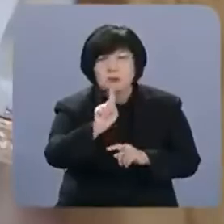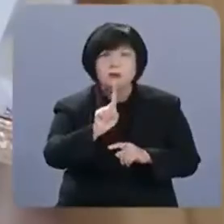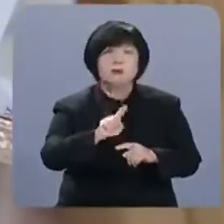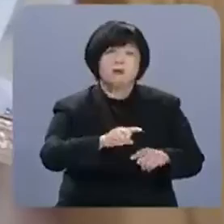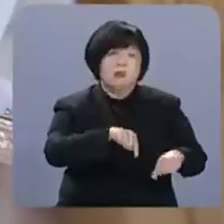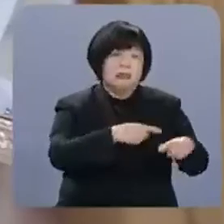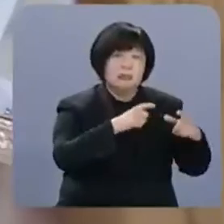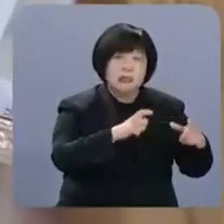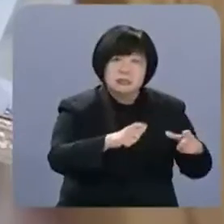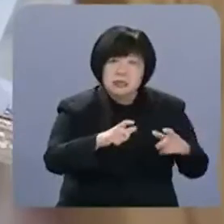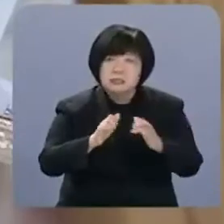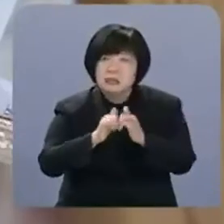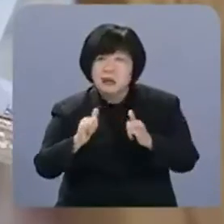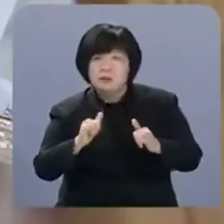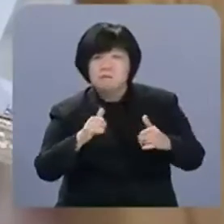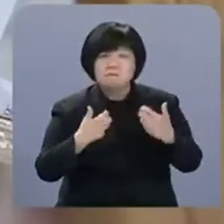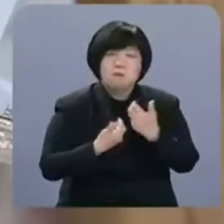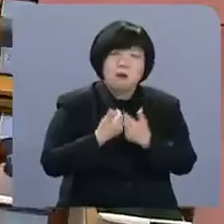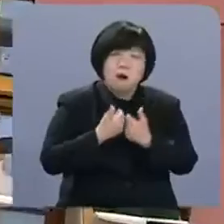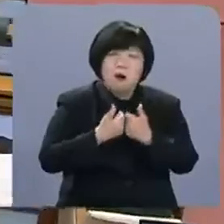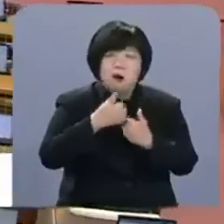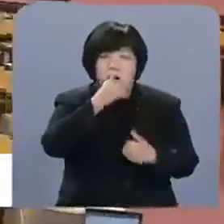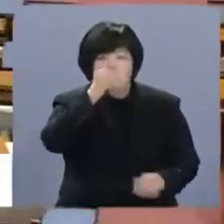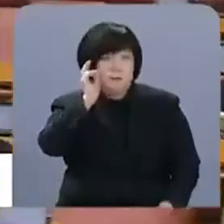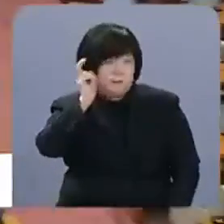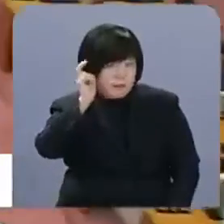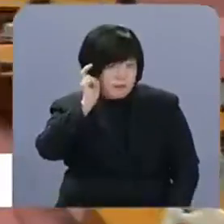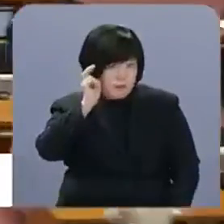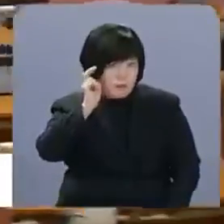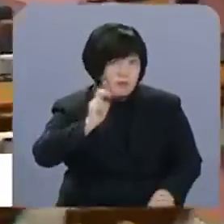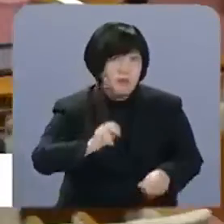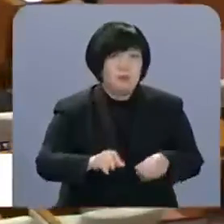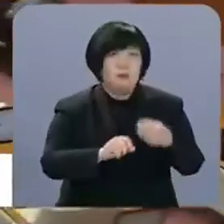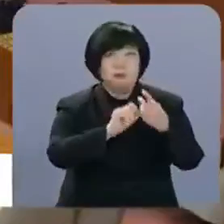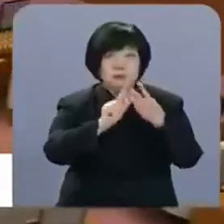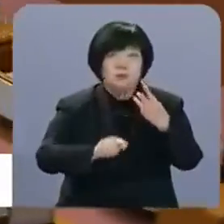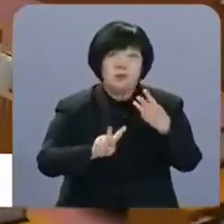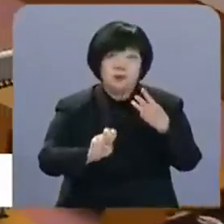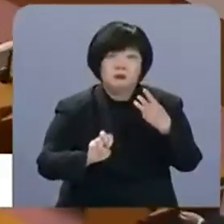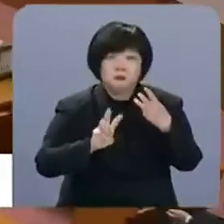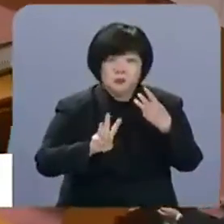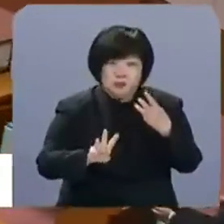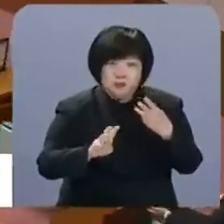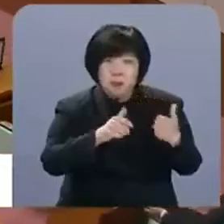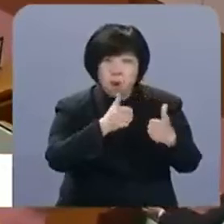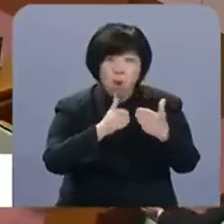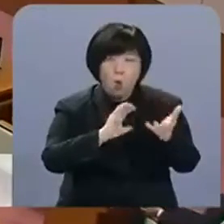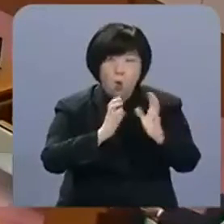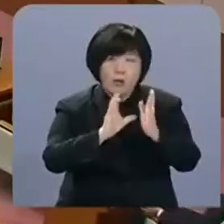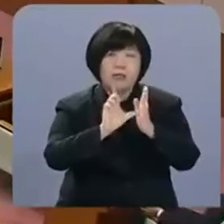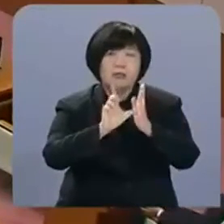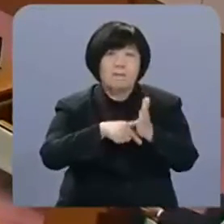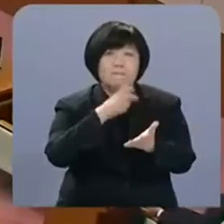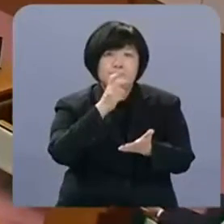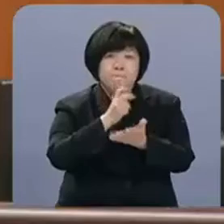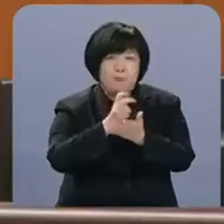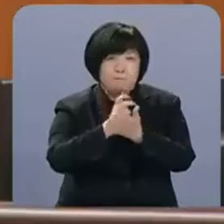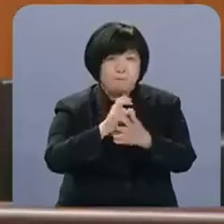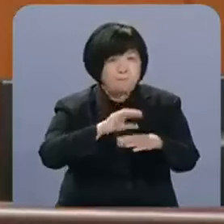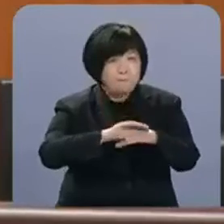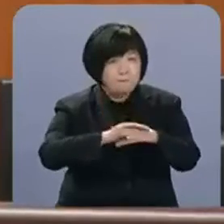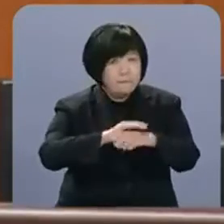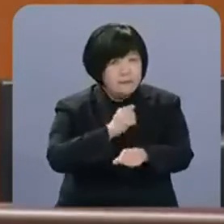신발은 과제로 남았습니다 부산시의회 는 오는 23일 본회의에서 조리한 입법 여부를 결정할 예정입니다